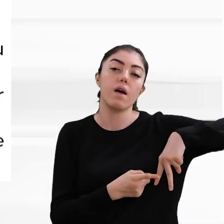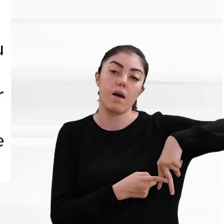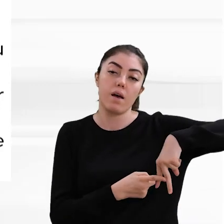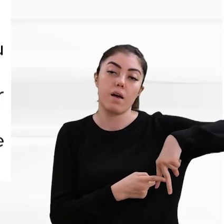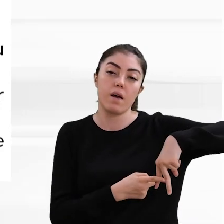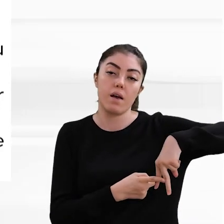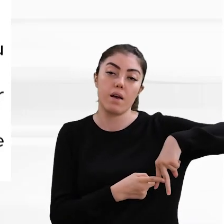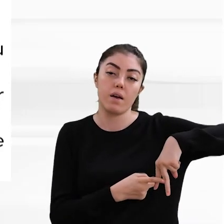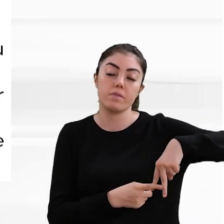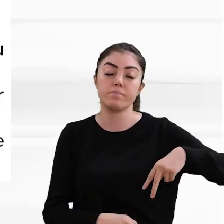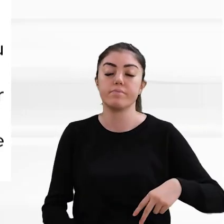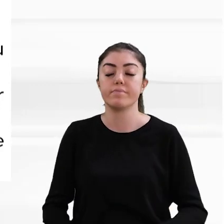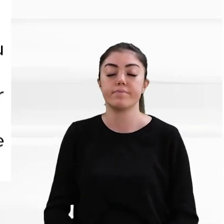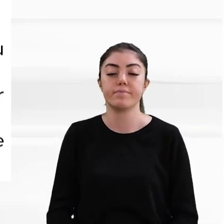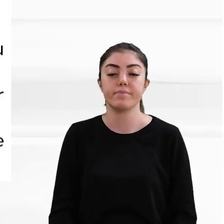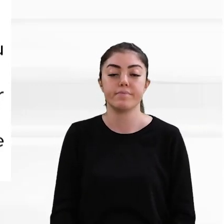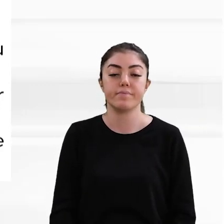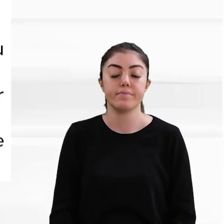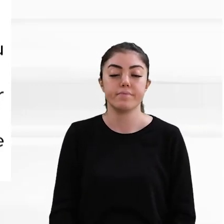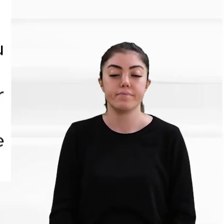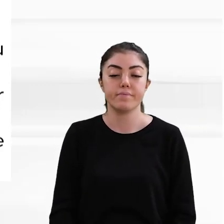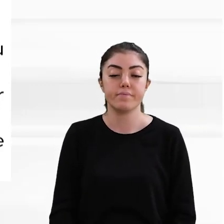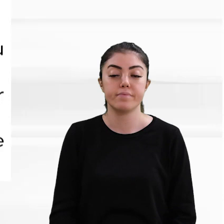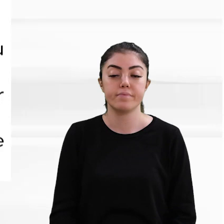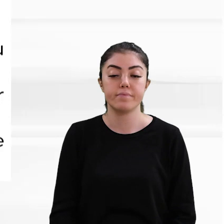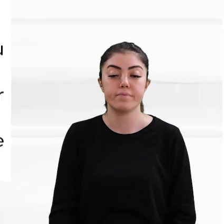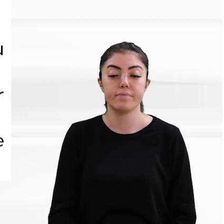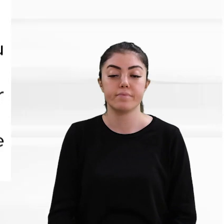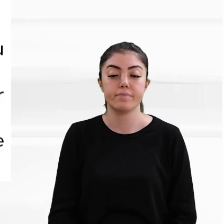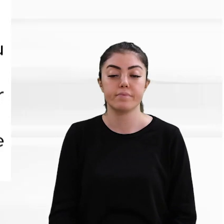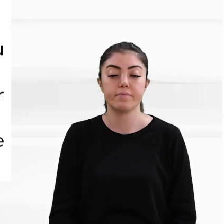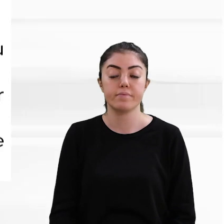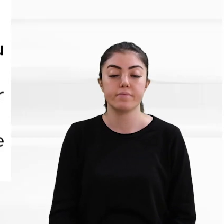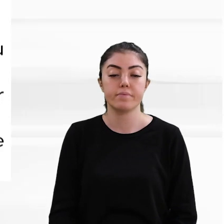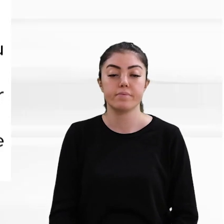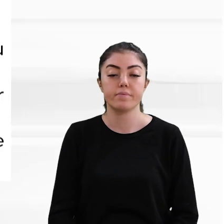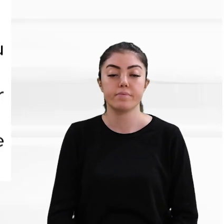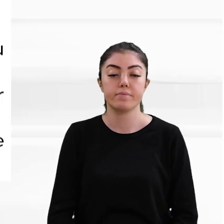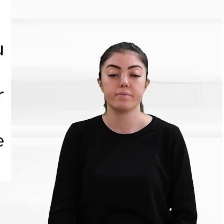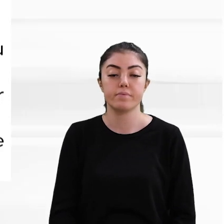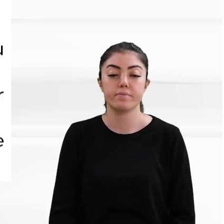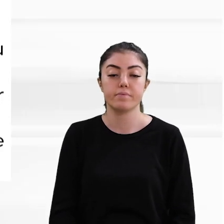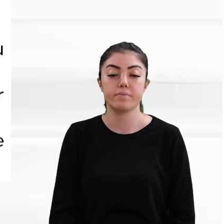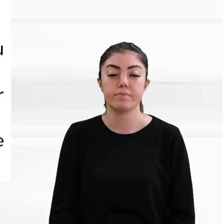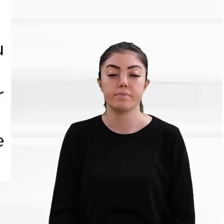A seçeneği olur. Bobin ile bakır yuva arasında periyodik olarak yukarı aşağı hareket eder